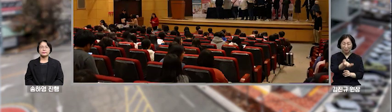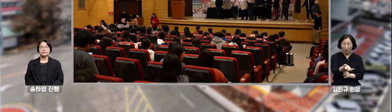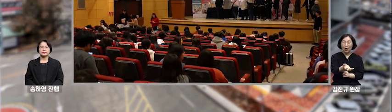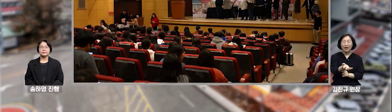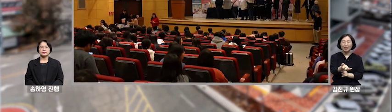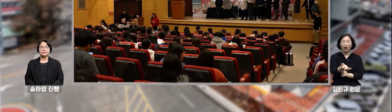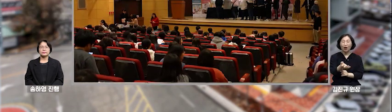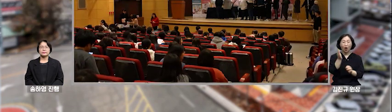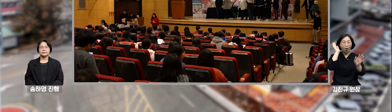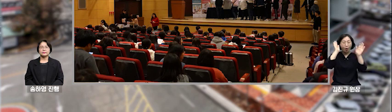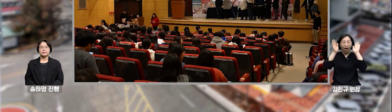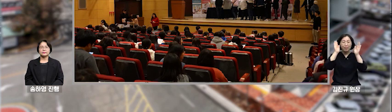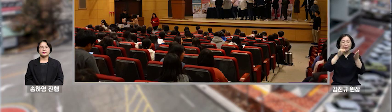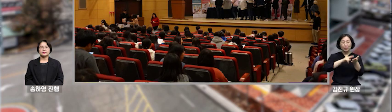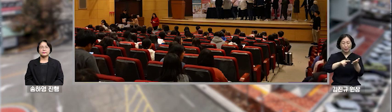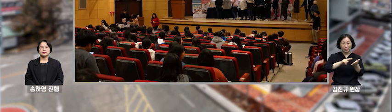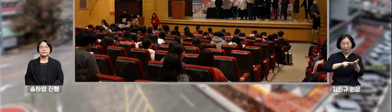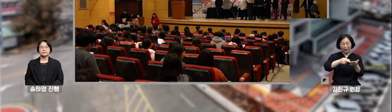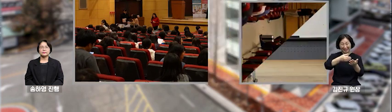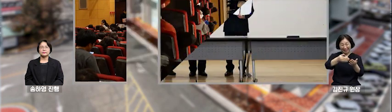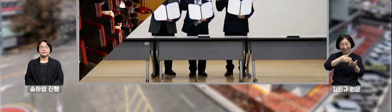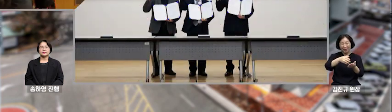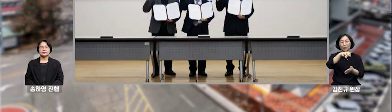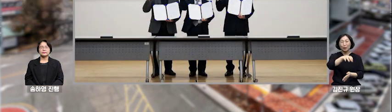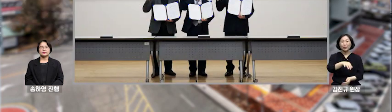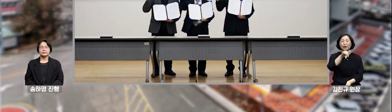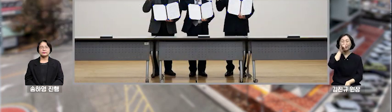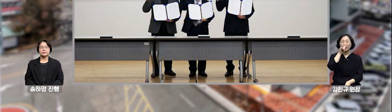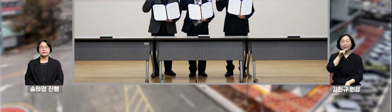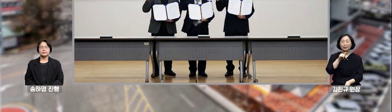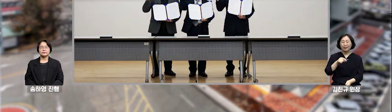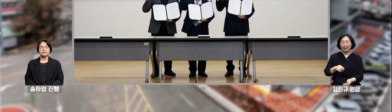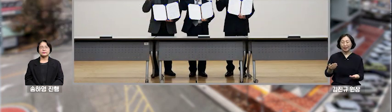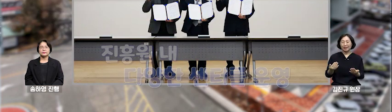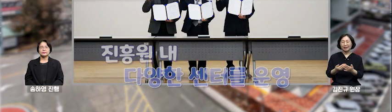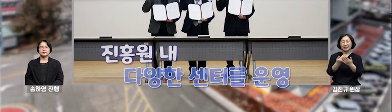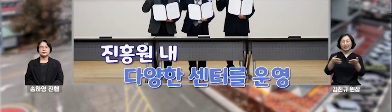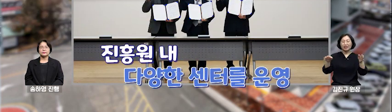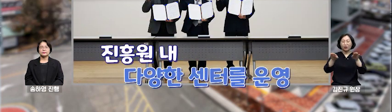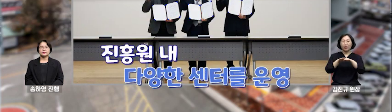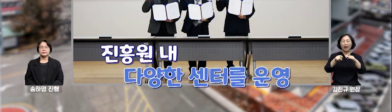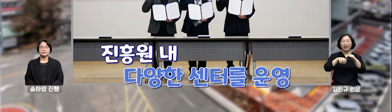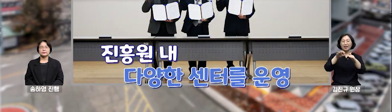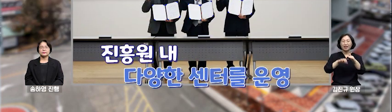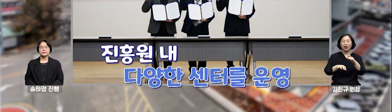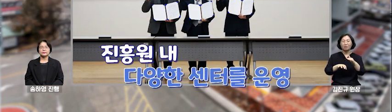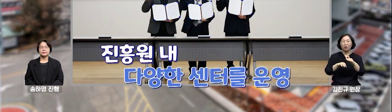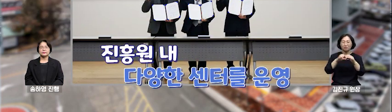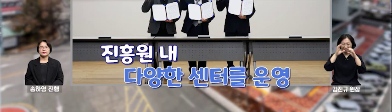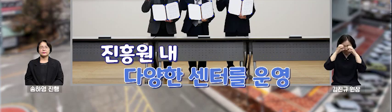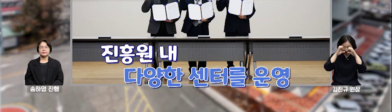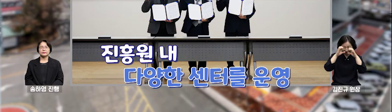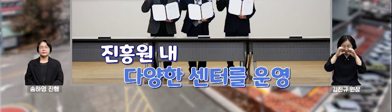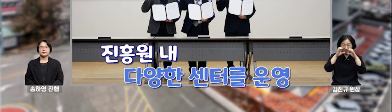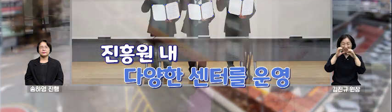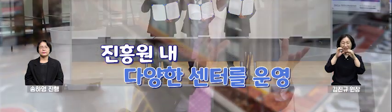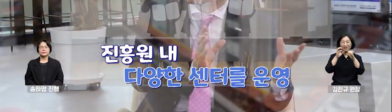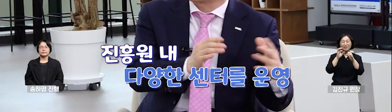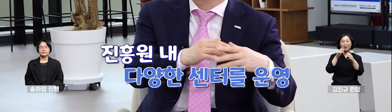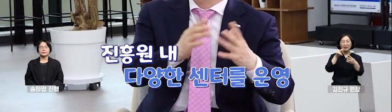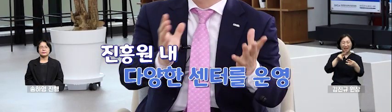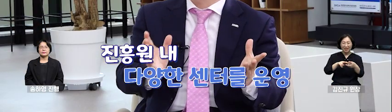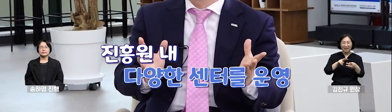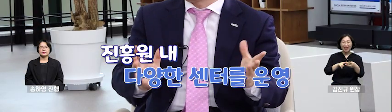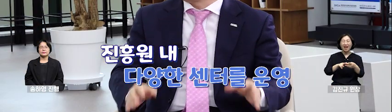스텝투 느리고 하는 그런 공간이 있고 조 진흥원 내도 뭐 vira 아스타 라든지 n 지원센터 라든지